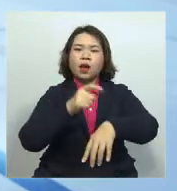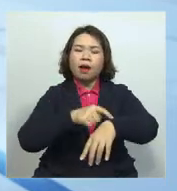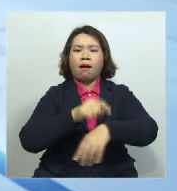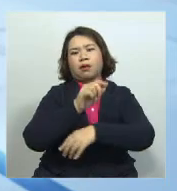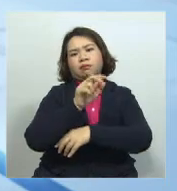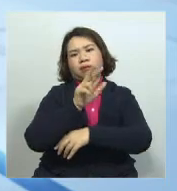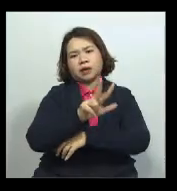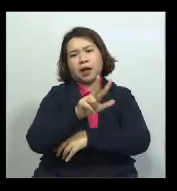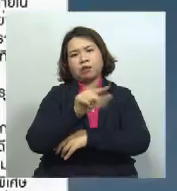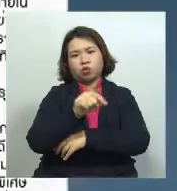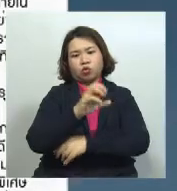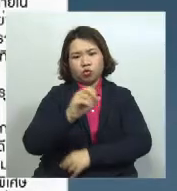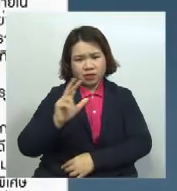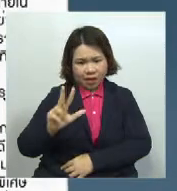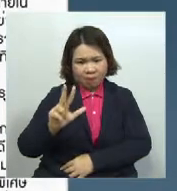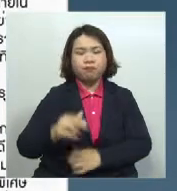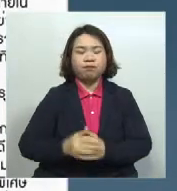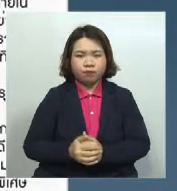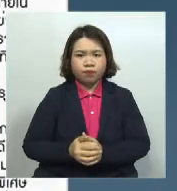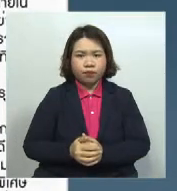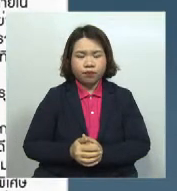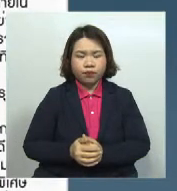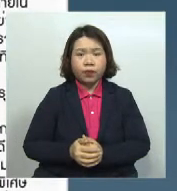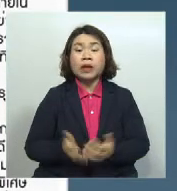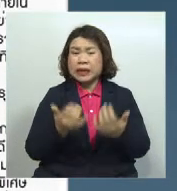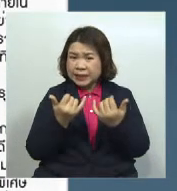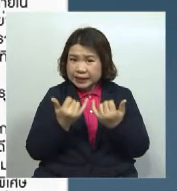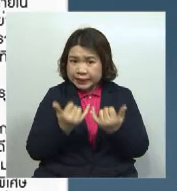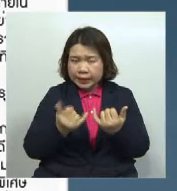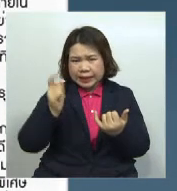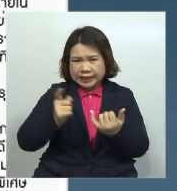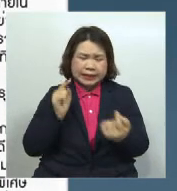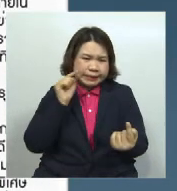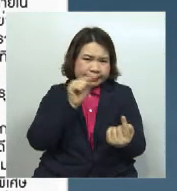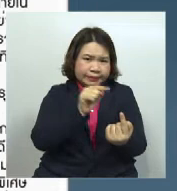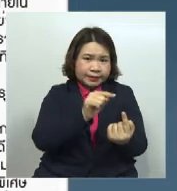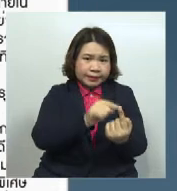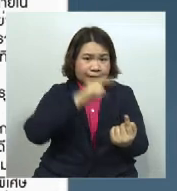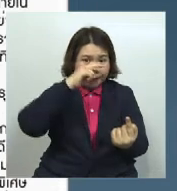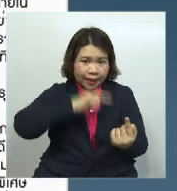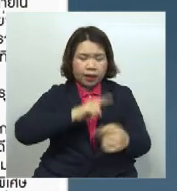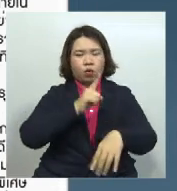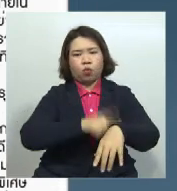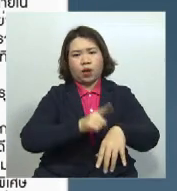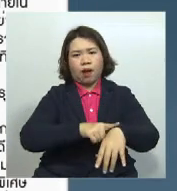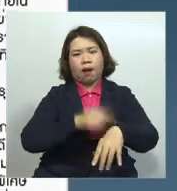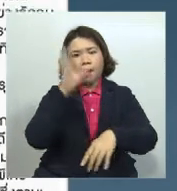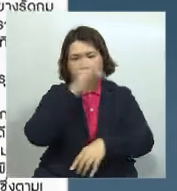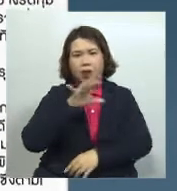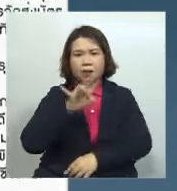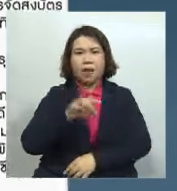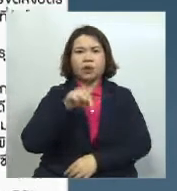15 น.3 น.ซึจรง ๆ แล้ว จะกำหนดถงไทยในเวลา 20 น.